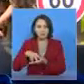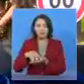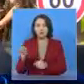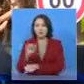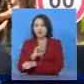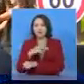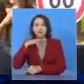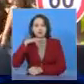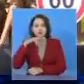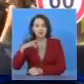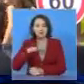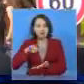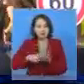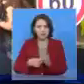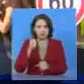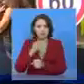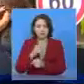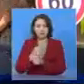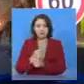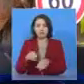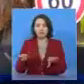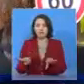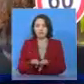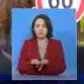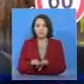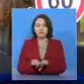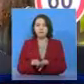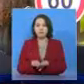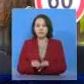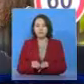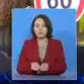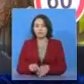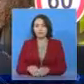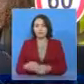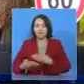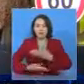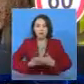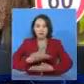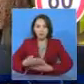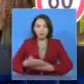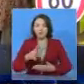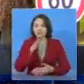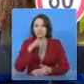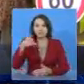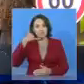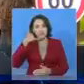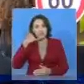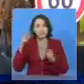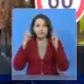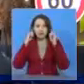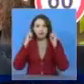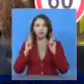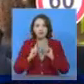жүргізушілердің назарын аудару мақсатында жасап отырмыз. Сонымен қатар жаңағы жаяулар өту кезінде телефонды немесе